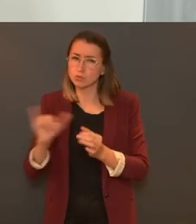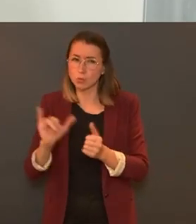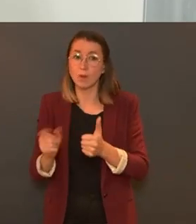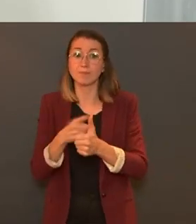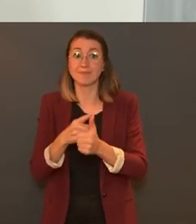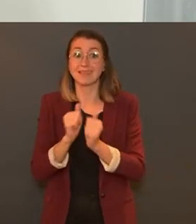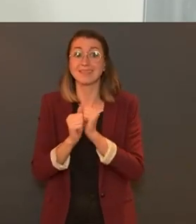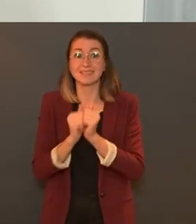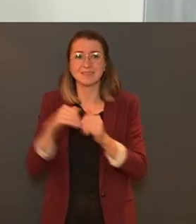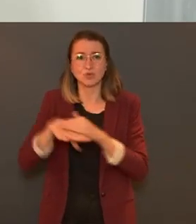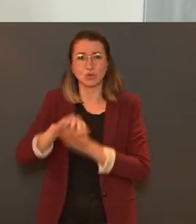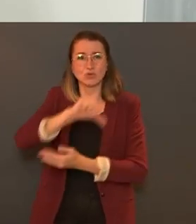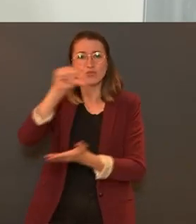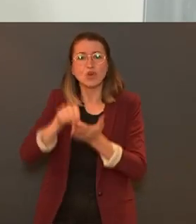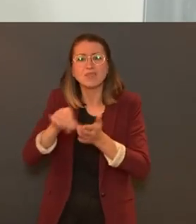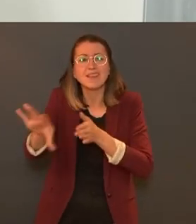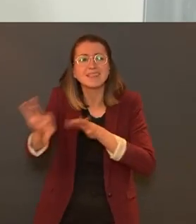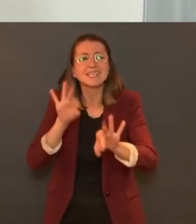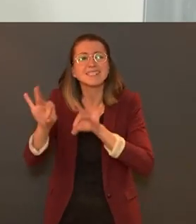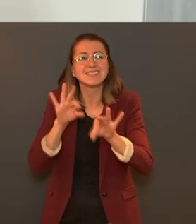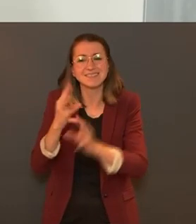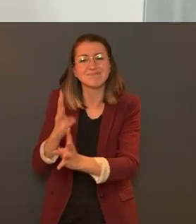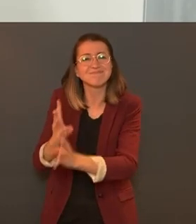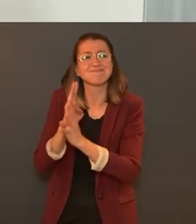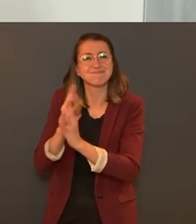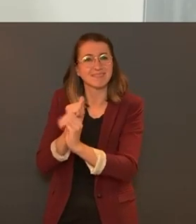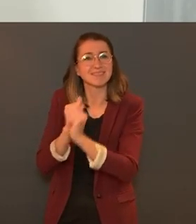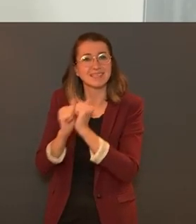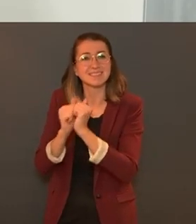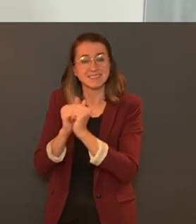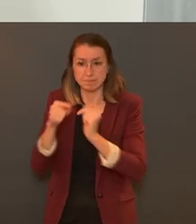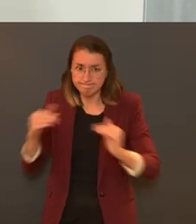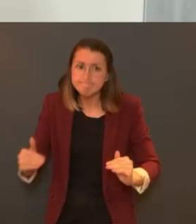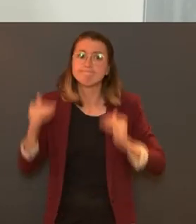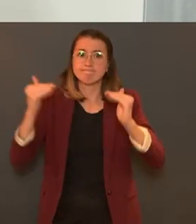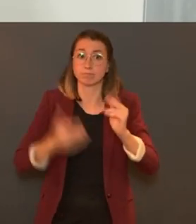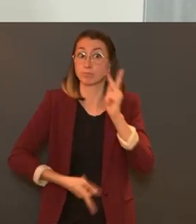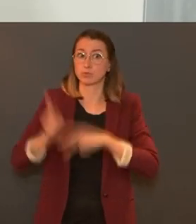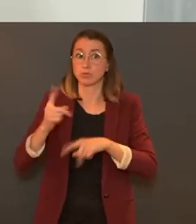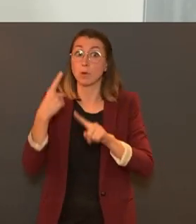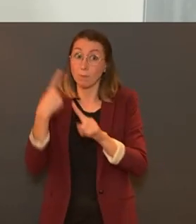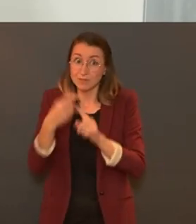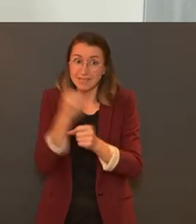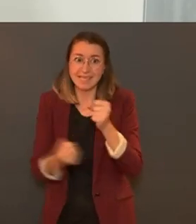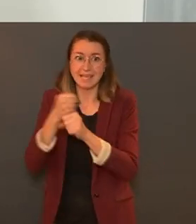centres de tri existants et l'instauration de nouveaux points de dépistage. Les entités fédérées y travaillent